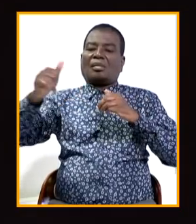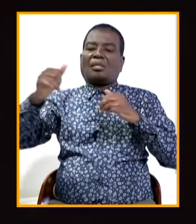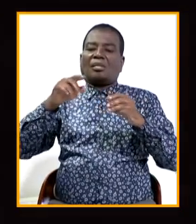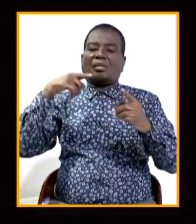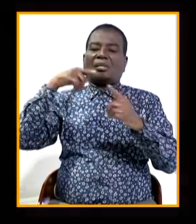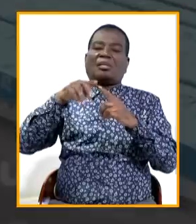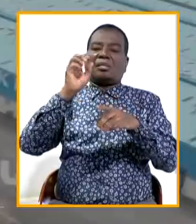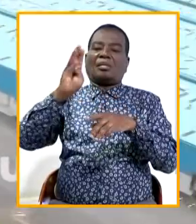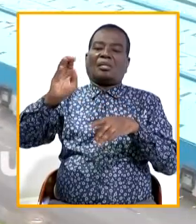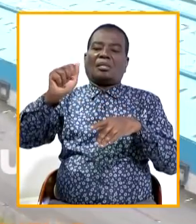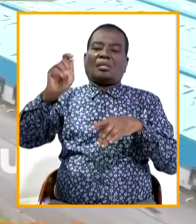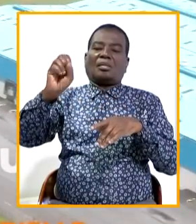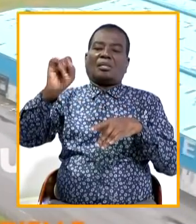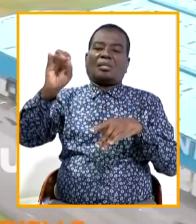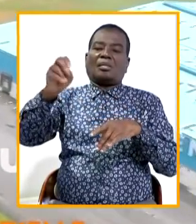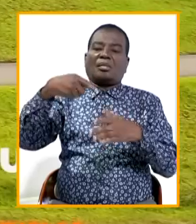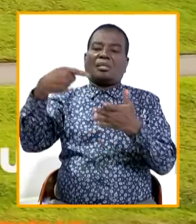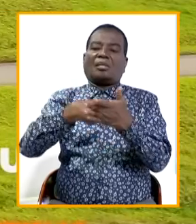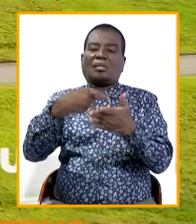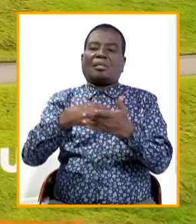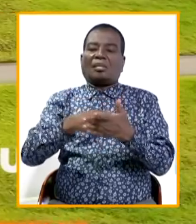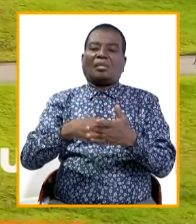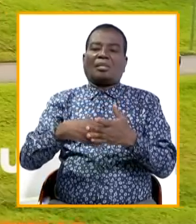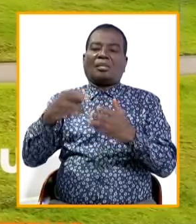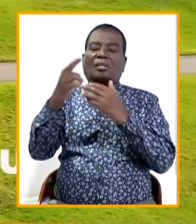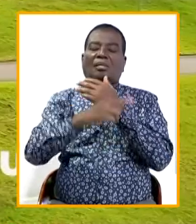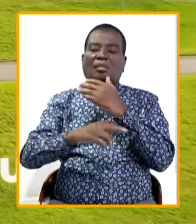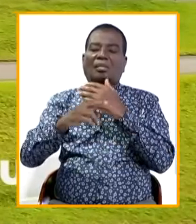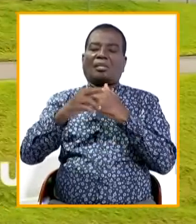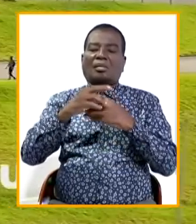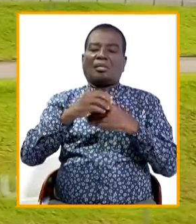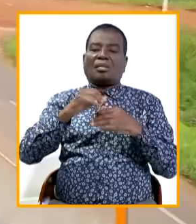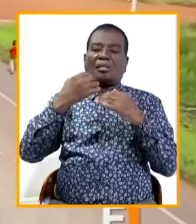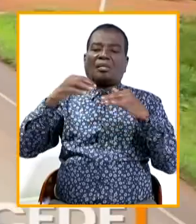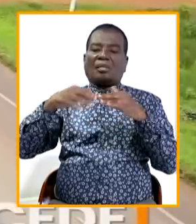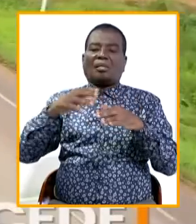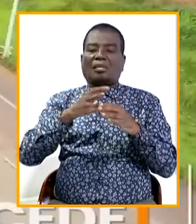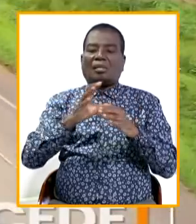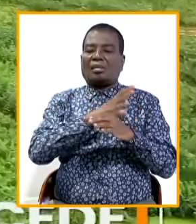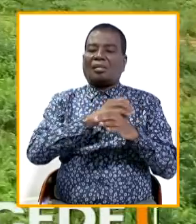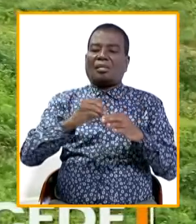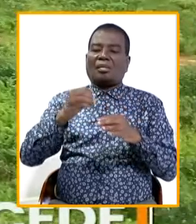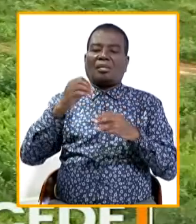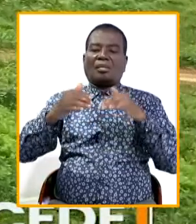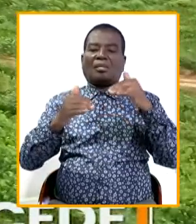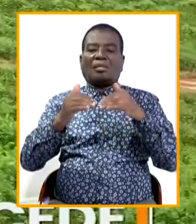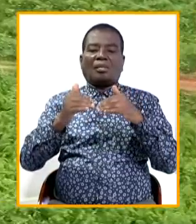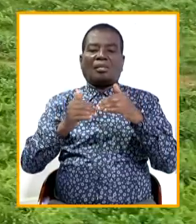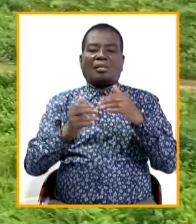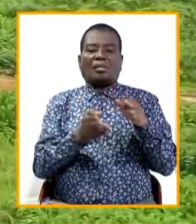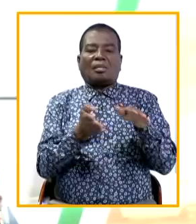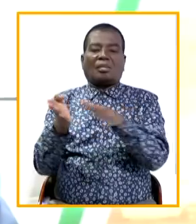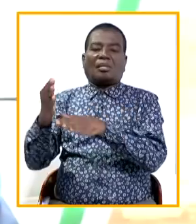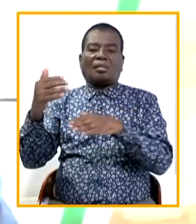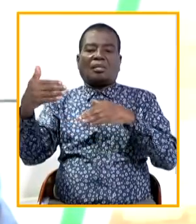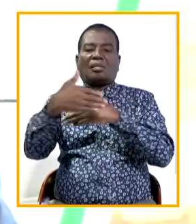la sous-préfecture d'Assini, est en cours. La zone industrielle de Bonoua, le boulevard deux fois deux voies et le pont deux fois deux voies